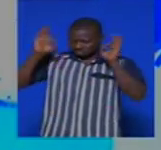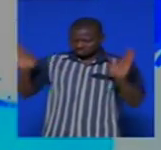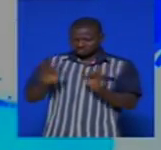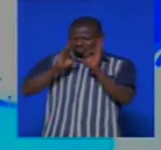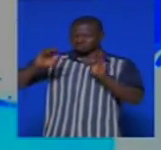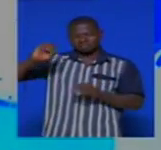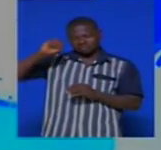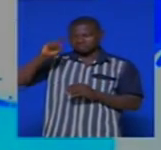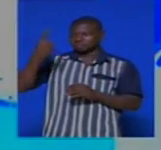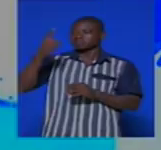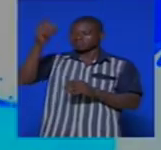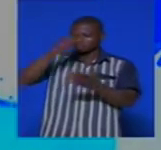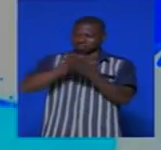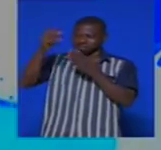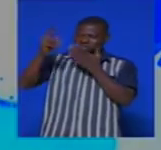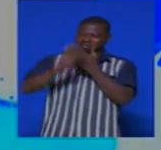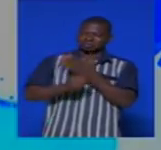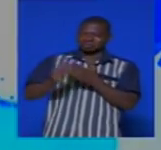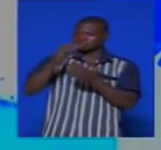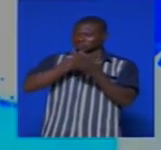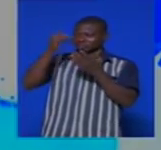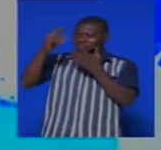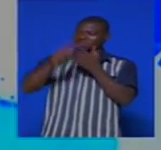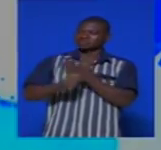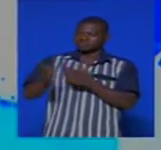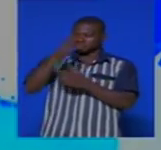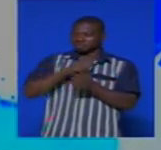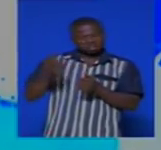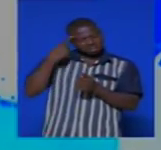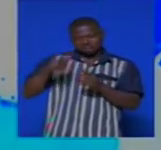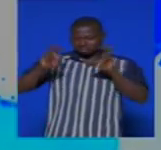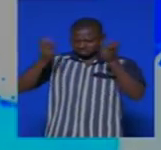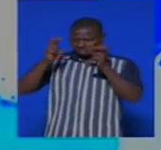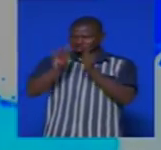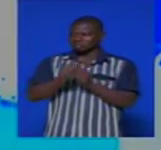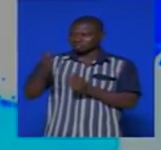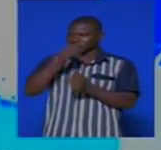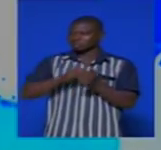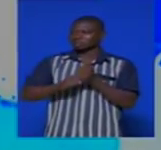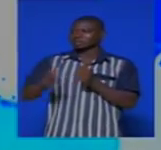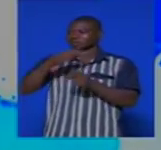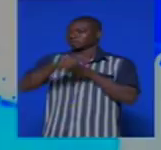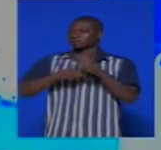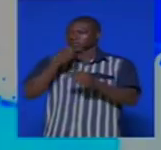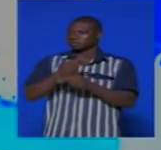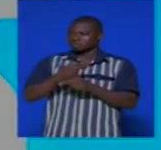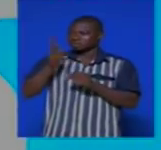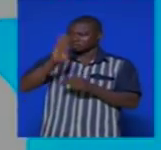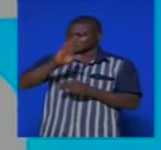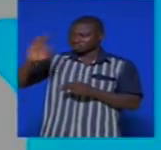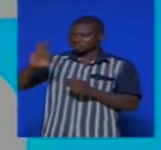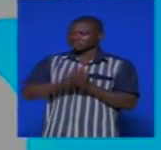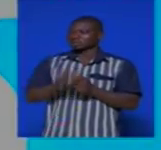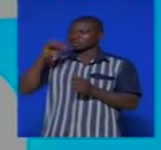du thème international. La planification familiale est un droit humain et autour du thème national au Burkina, qui est,